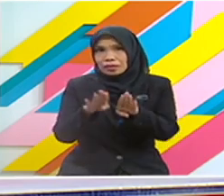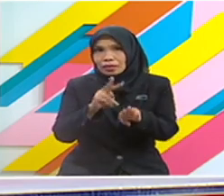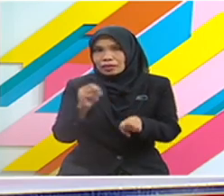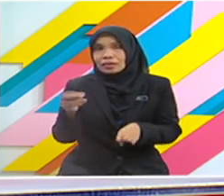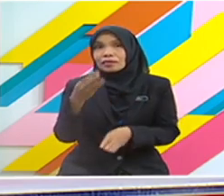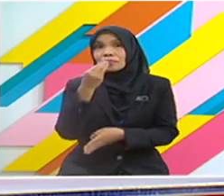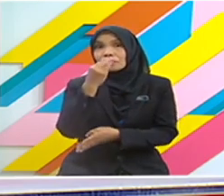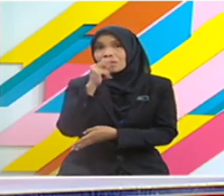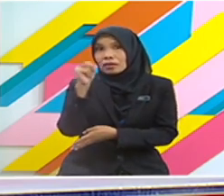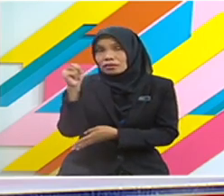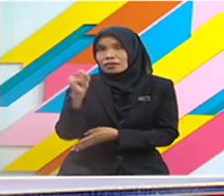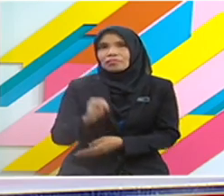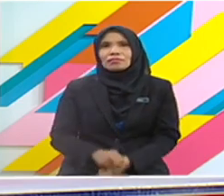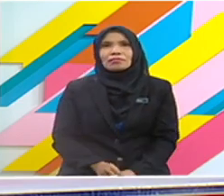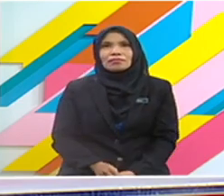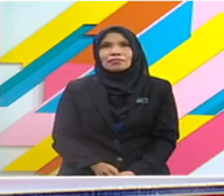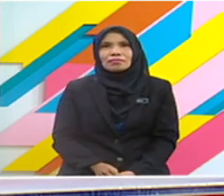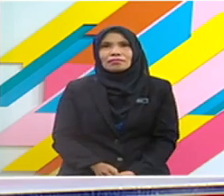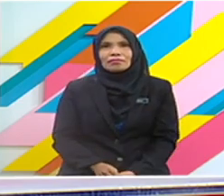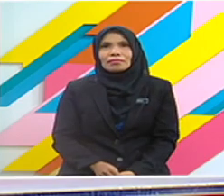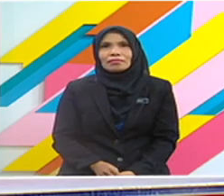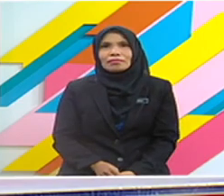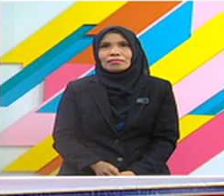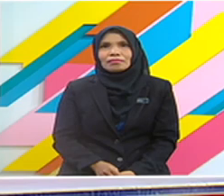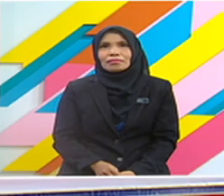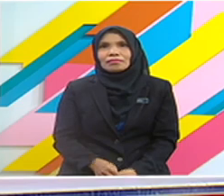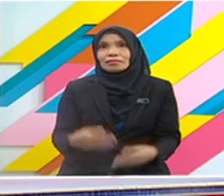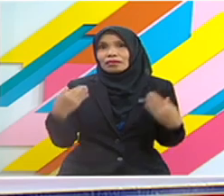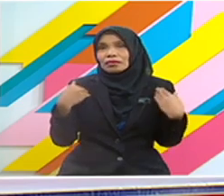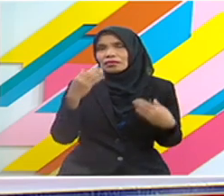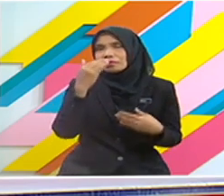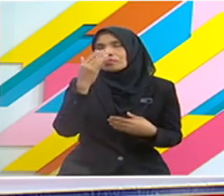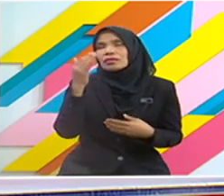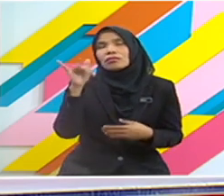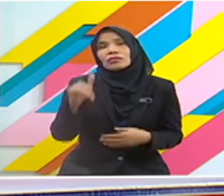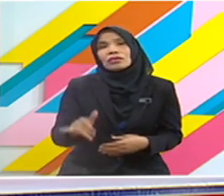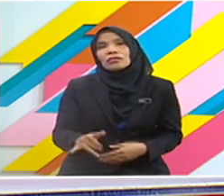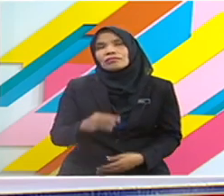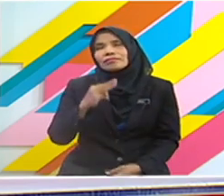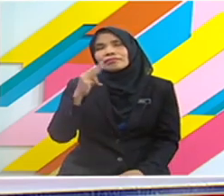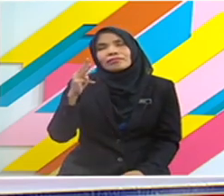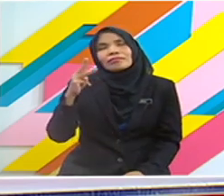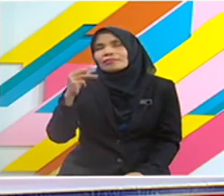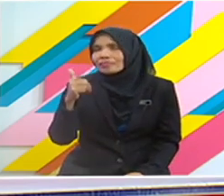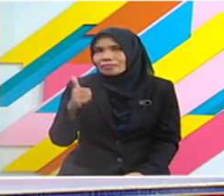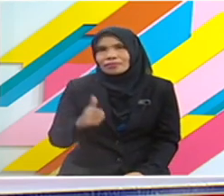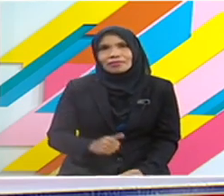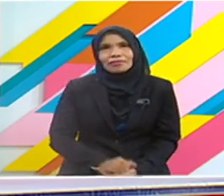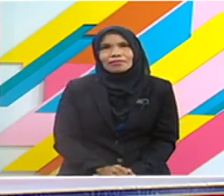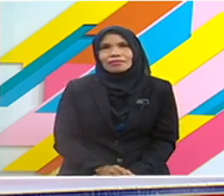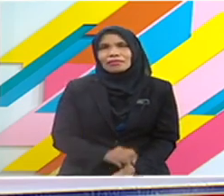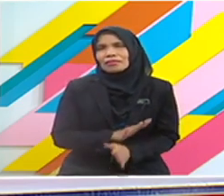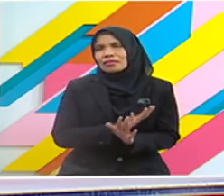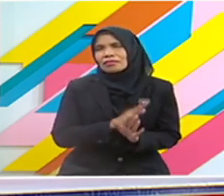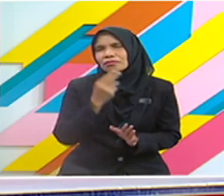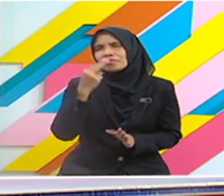kita kategorikan sebagai bau yang wangi ataupun yang menyenangkan. Okey, manakala bau yang kita tak suka,